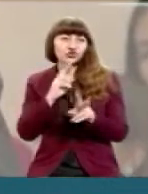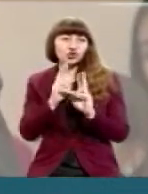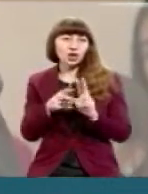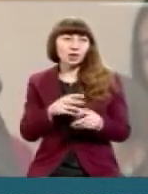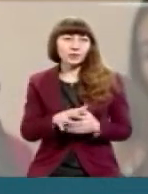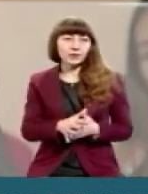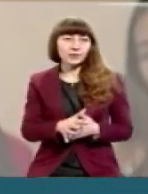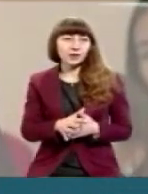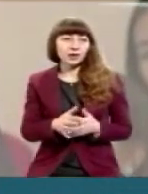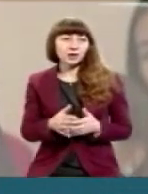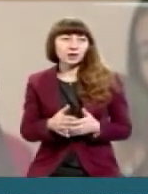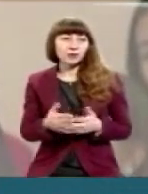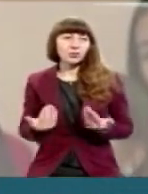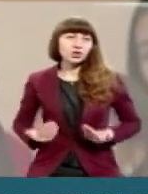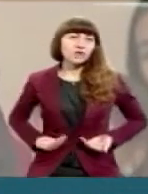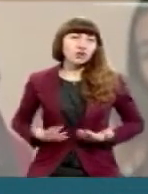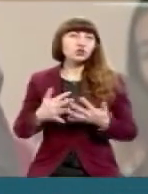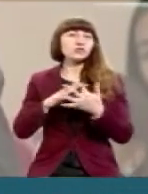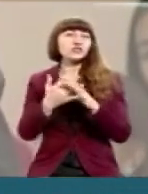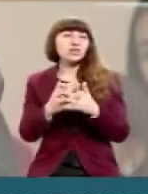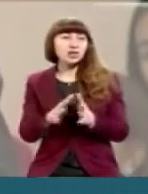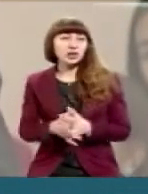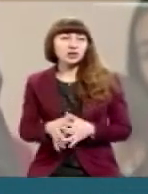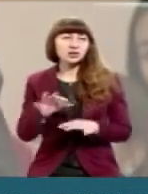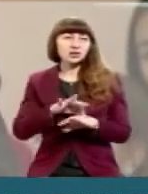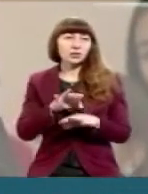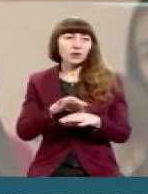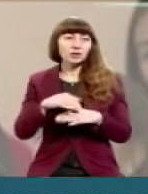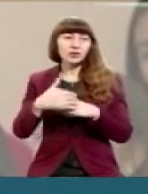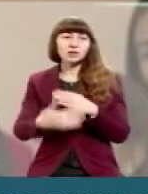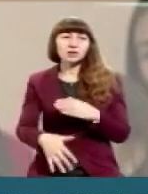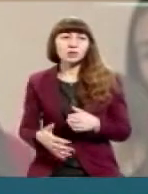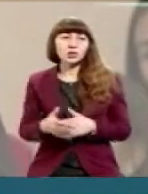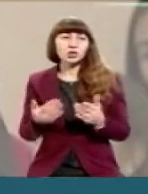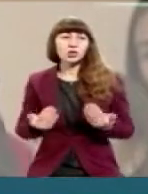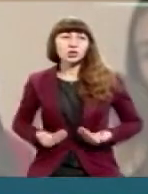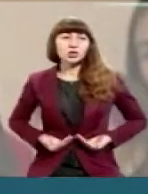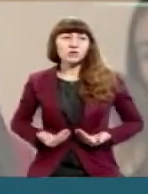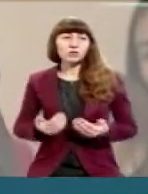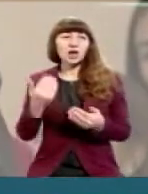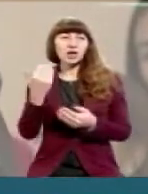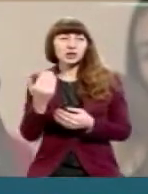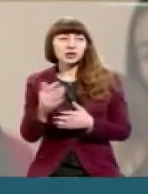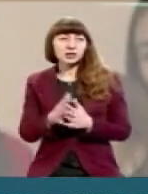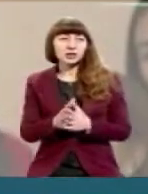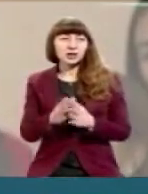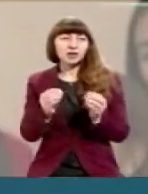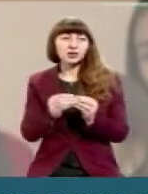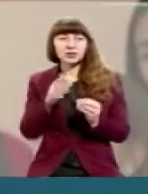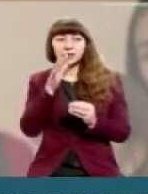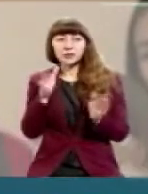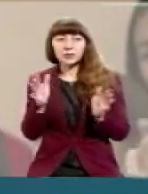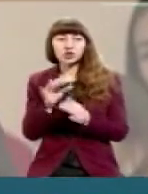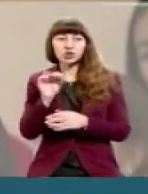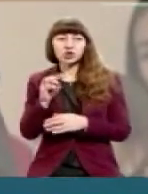особенно и проживающие в сельской местности. Заболевания запущены, и живут они у нас почти на 10 лет меньше,